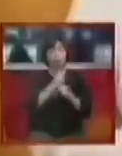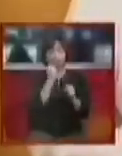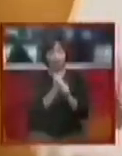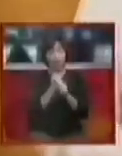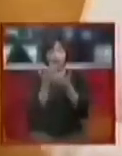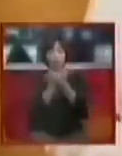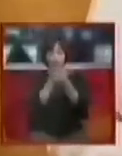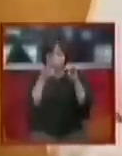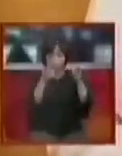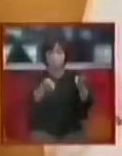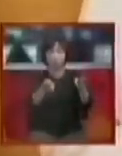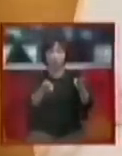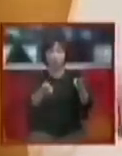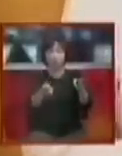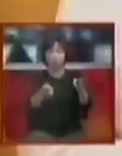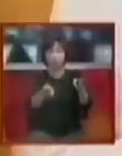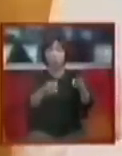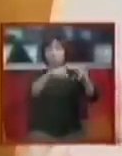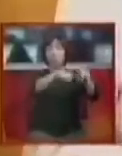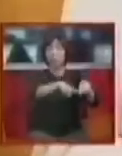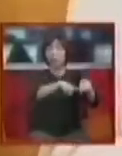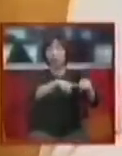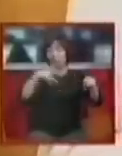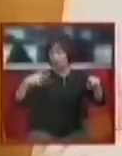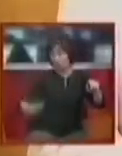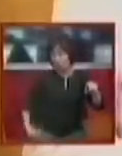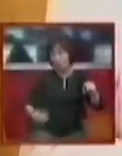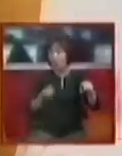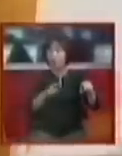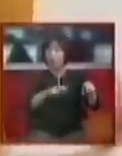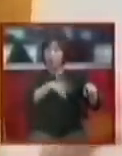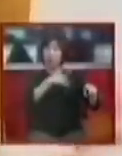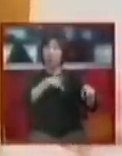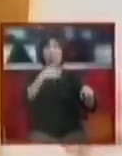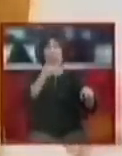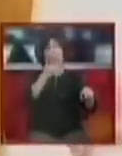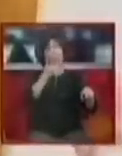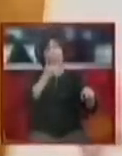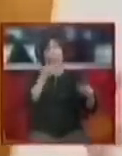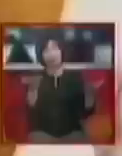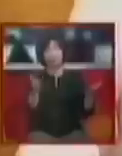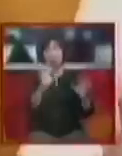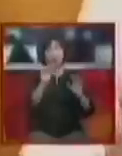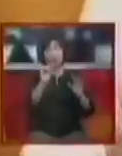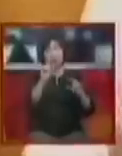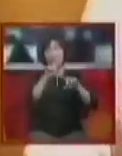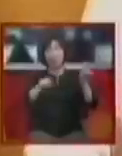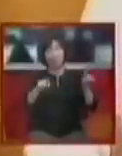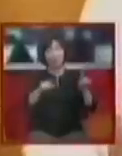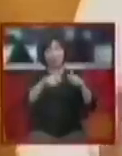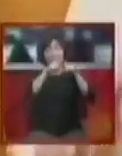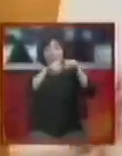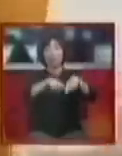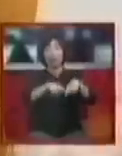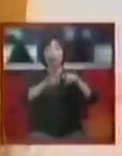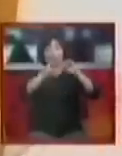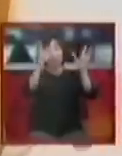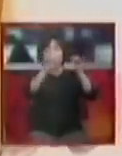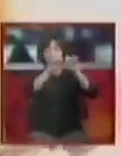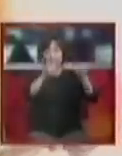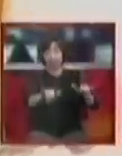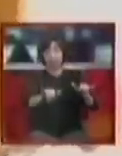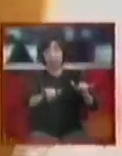Bubuo tayo ng mga daanan, hindi ayon sa kickback o korsonada, pero ayon sa isang malinaw na sistema. Dahil hindi